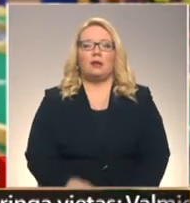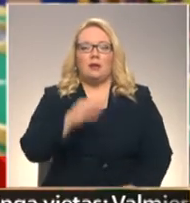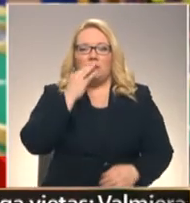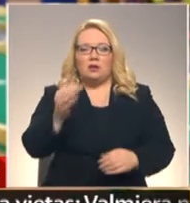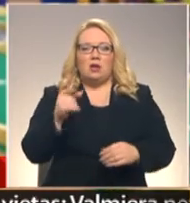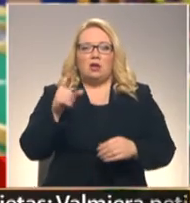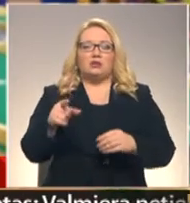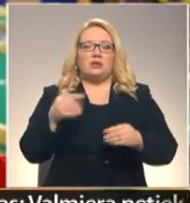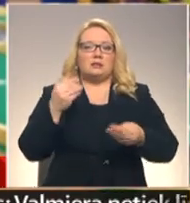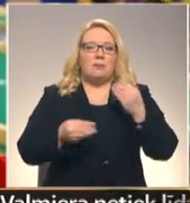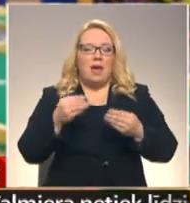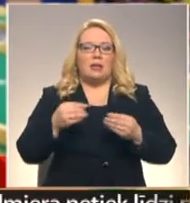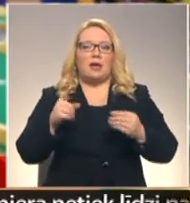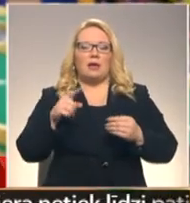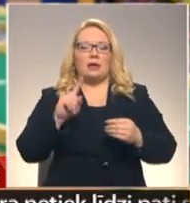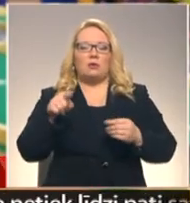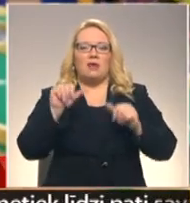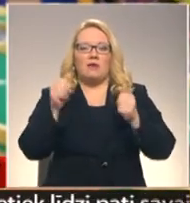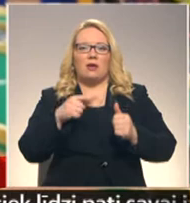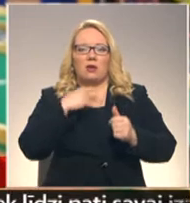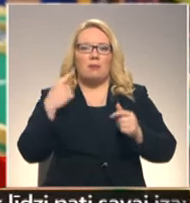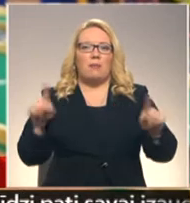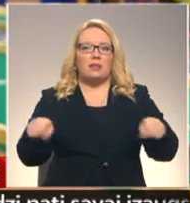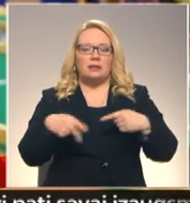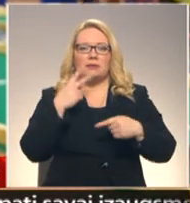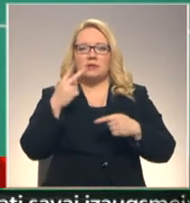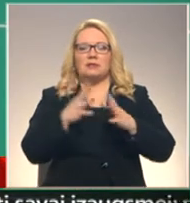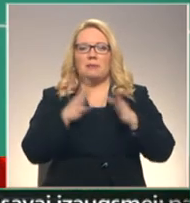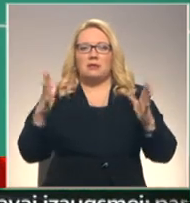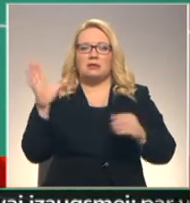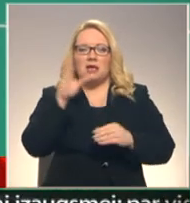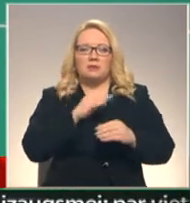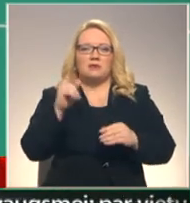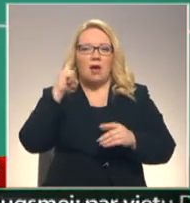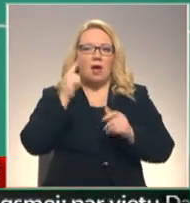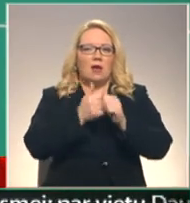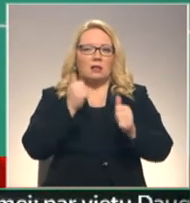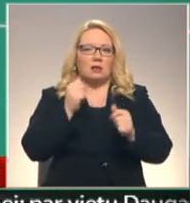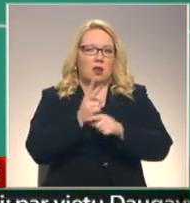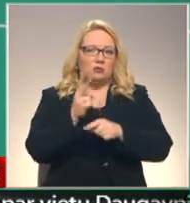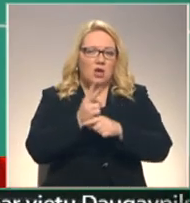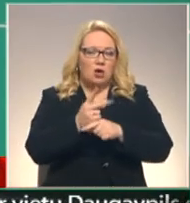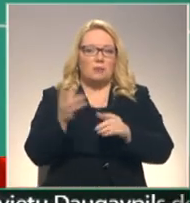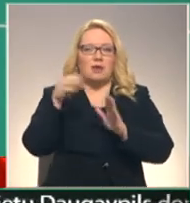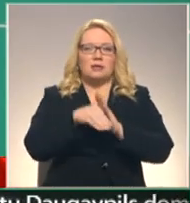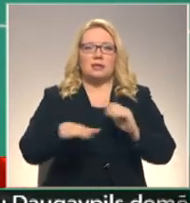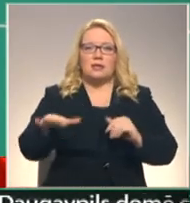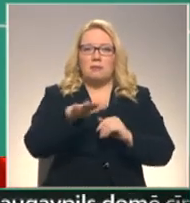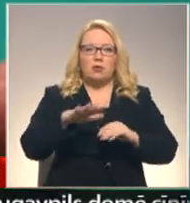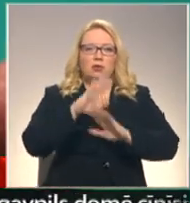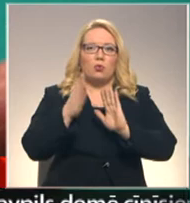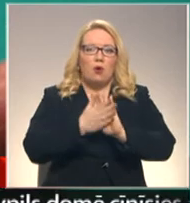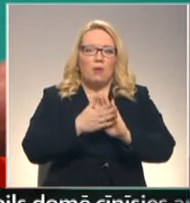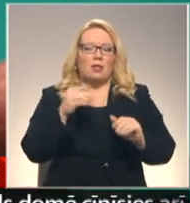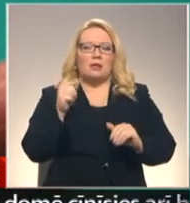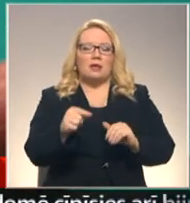Boča ir viens no sporta veidiem, ko vēlamies attīstīt. Šādi saredzām milz iespējas cilvēkiem ar garīgās attīstības traucējumiem. Iesaistīt ģimenes un kopienas. Šis ir